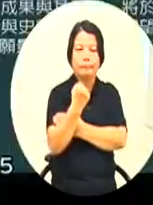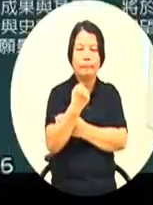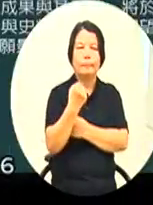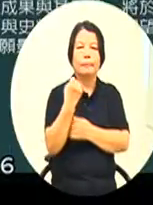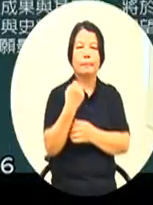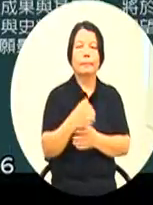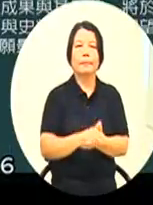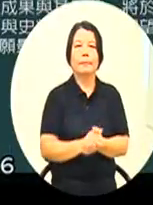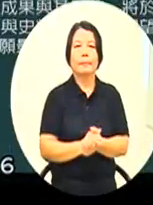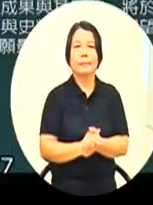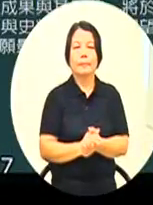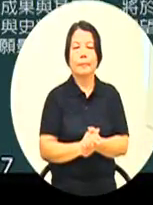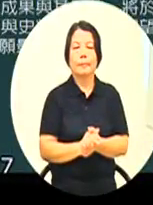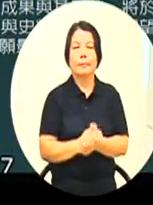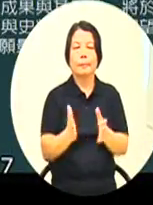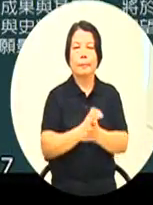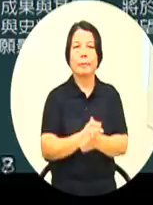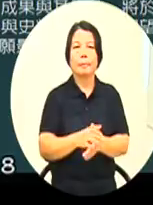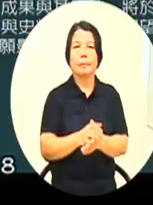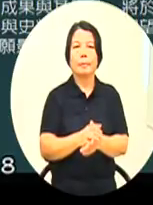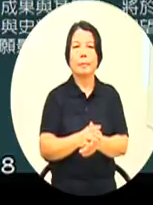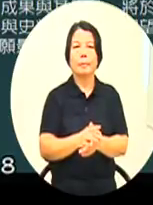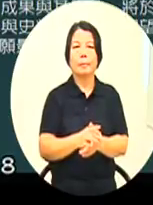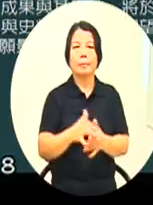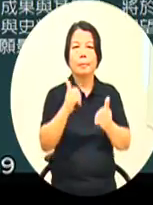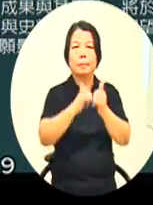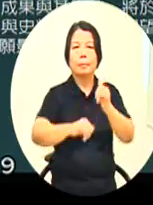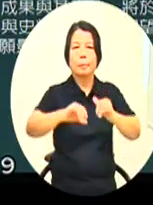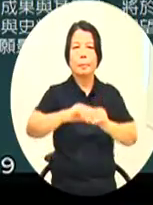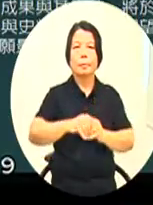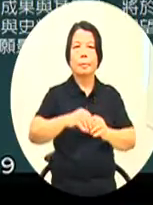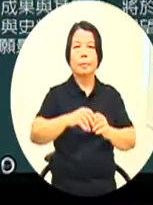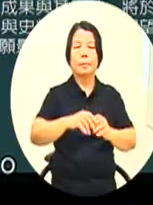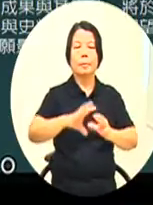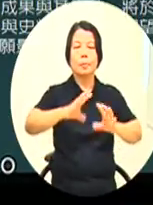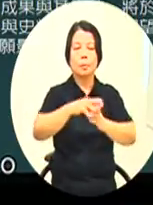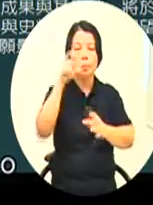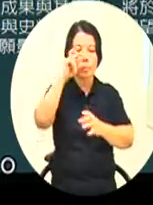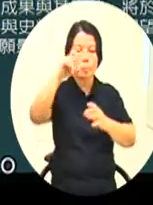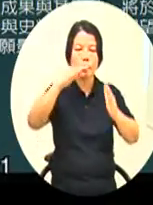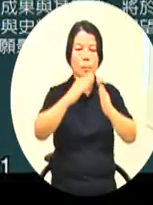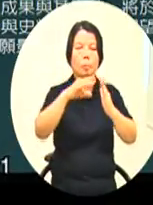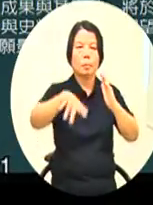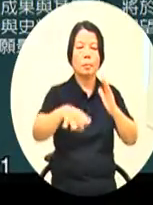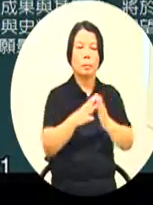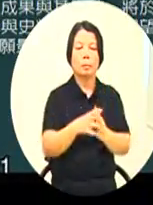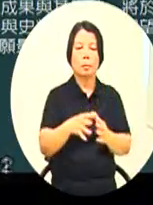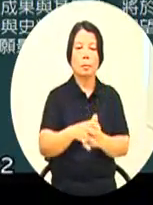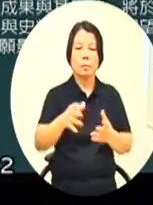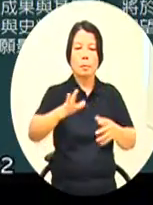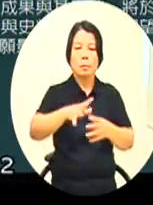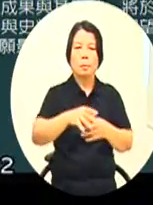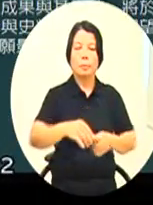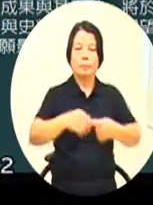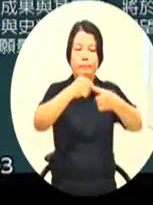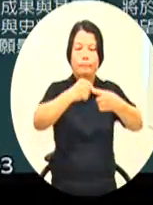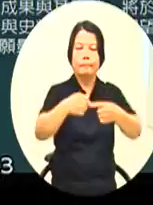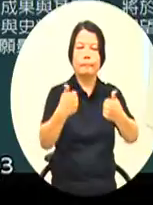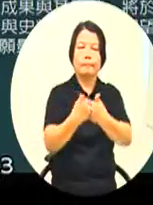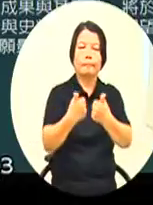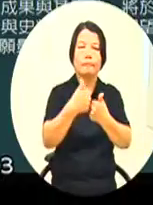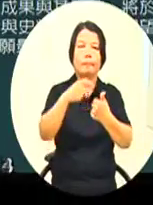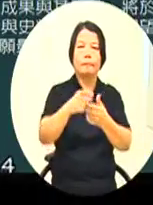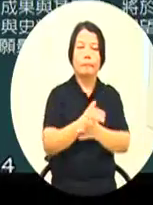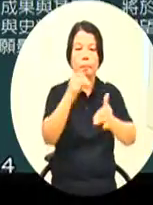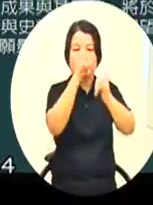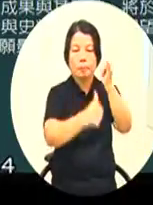那接下来史博馆呢它在今年年底要进行第1届的高雄史的研讨会。那史博馆它在